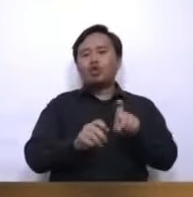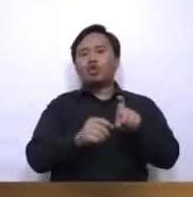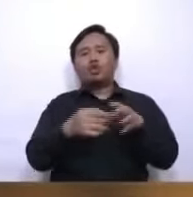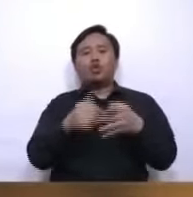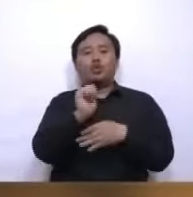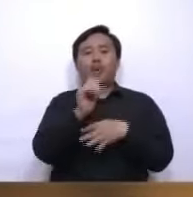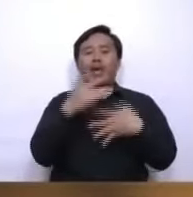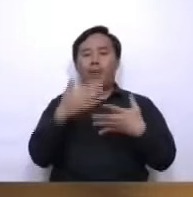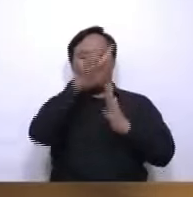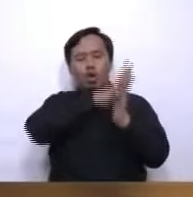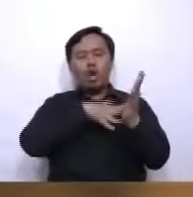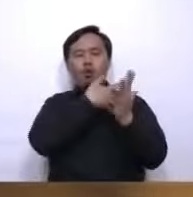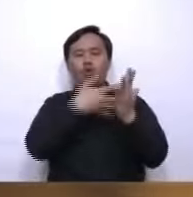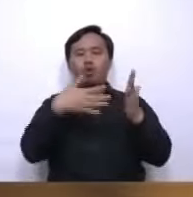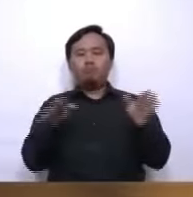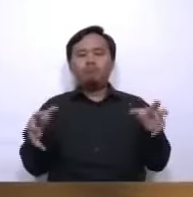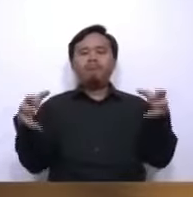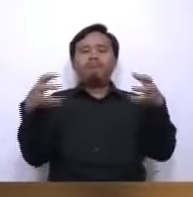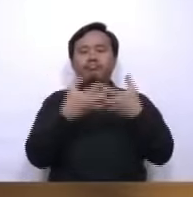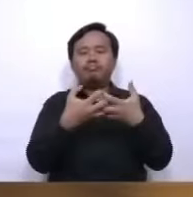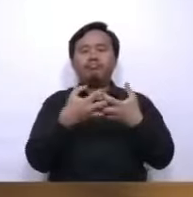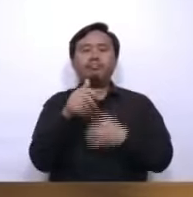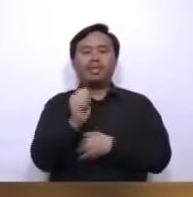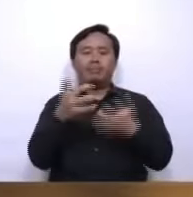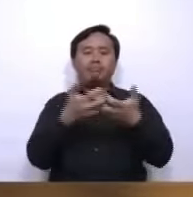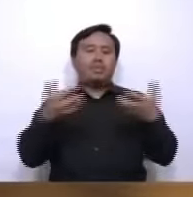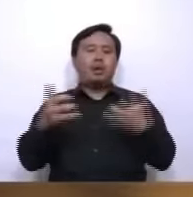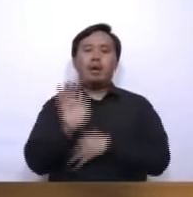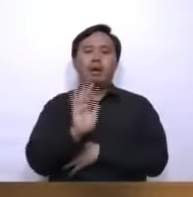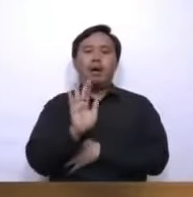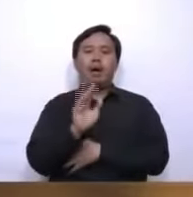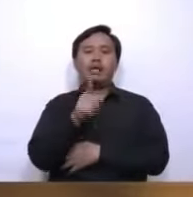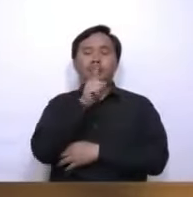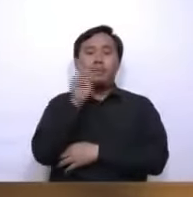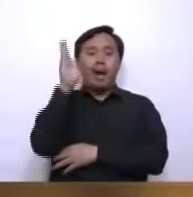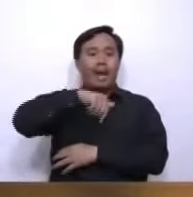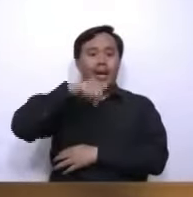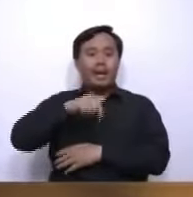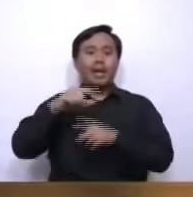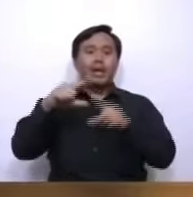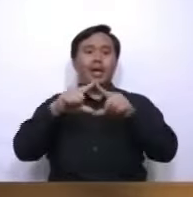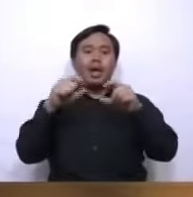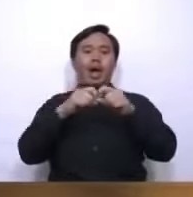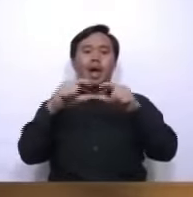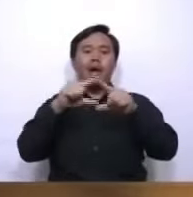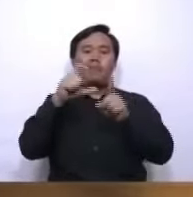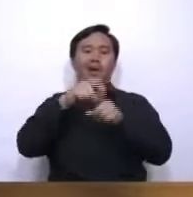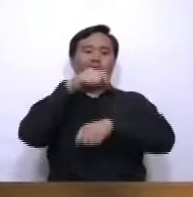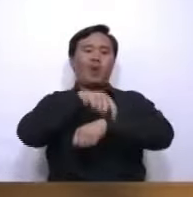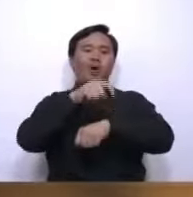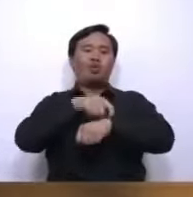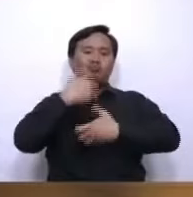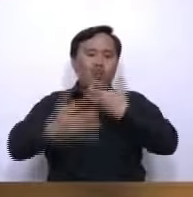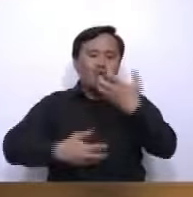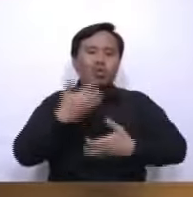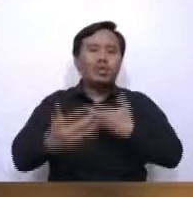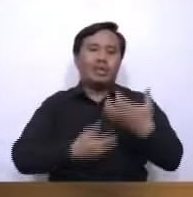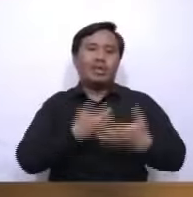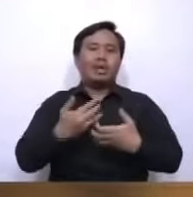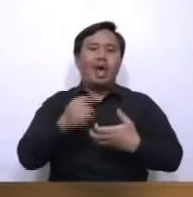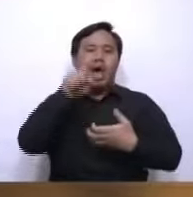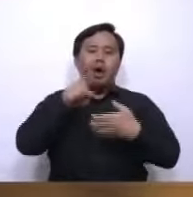kurikulumnya menjadi satu kesatuan, tidak bisa lagi dipisahkan. Karena hari ini adalah abad produksi, harus maju dan berkembang seiring dengan